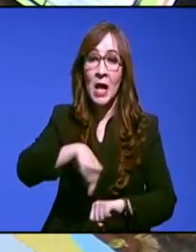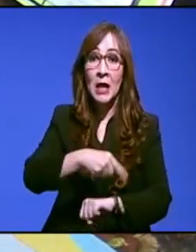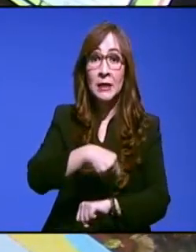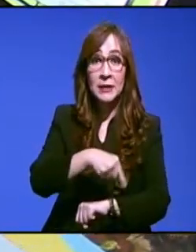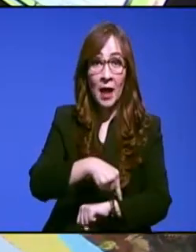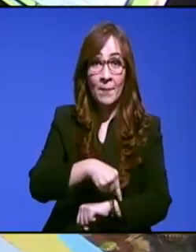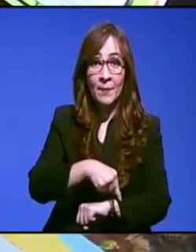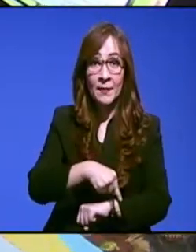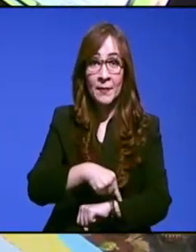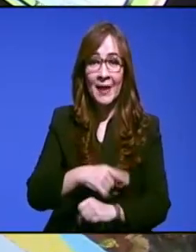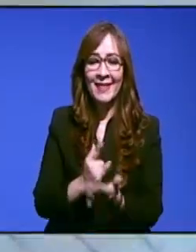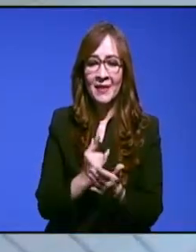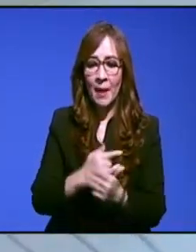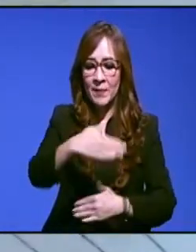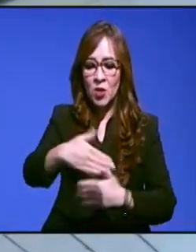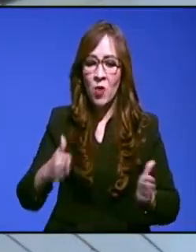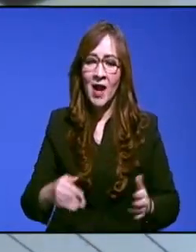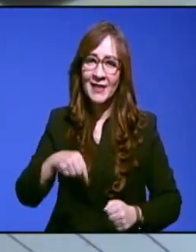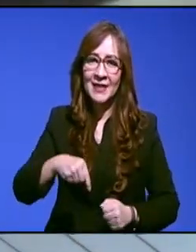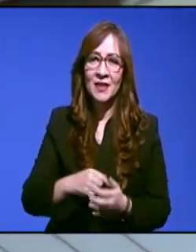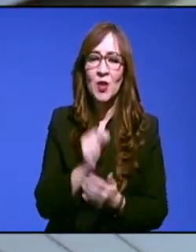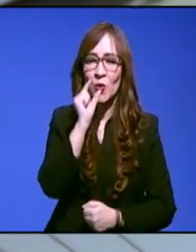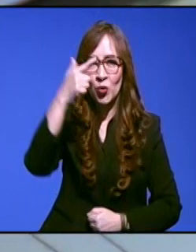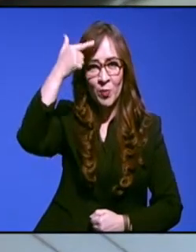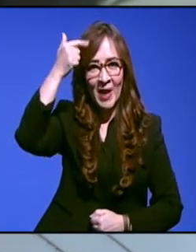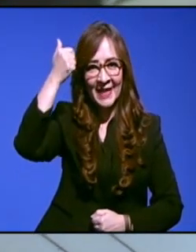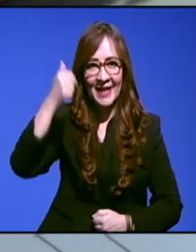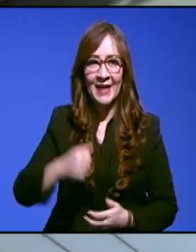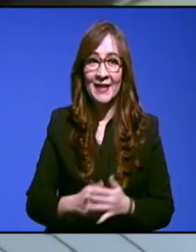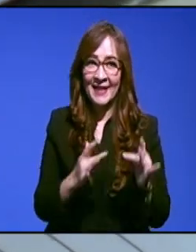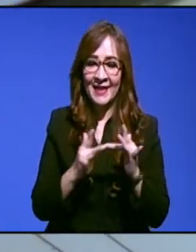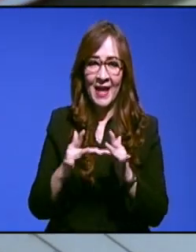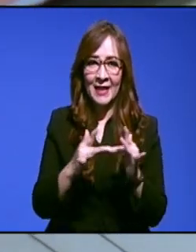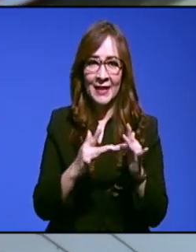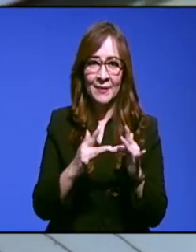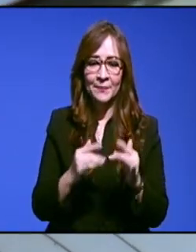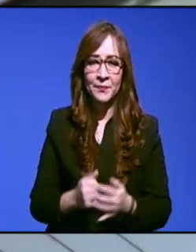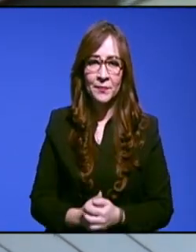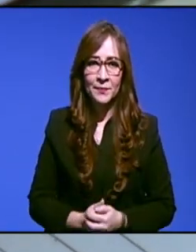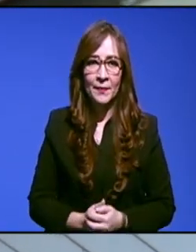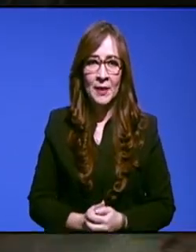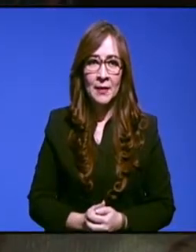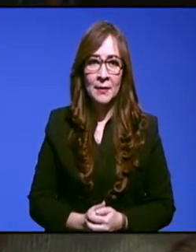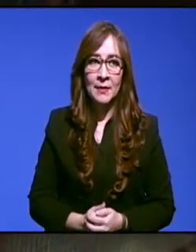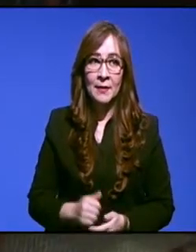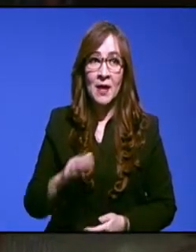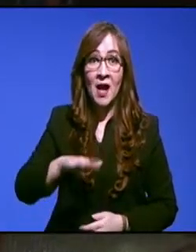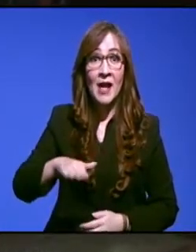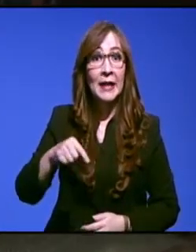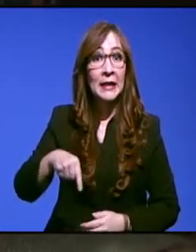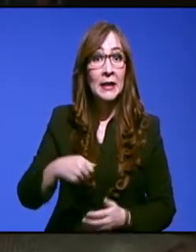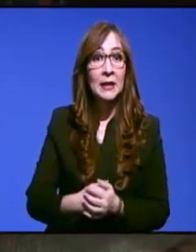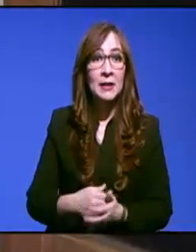ini untuk belajar secara daring. Warga Kota Kembang, Bandung ini sadar betul ketika belajar dari rumah, kenyamanan jadi hal